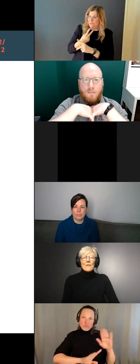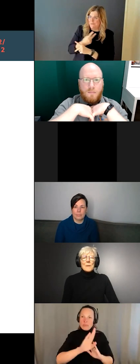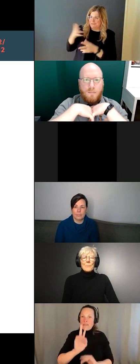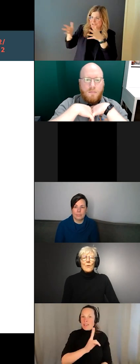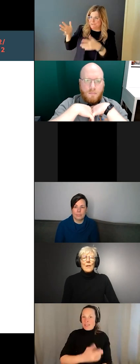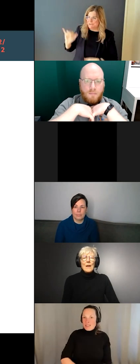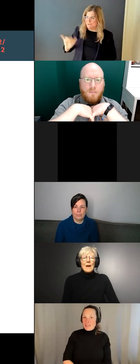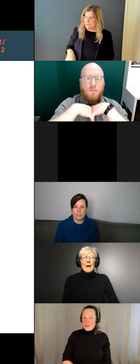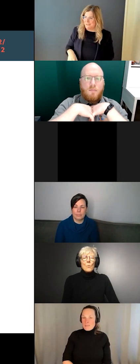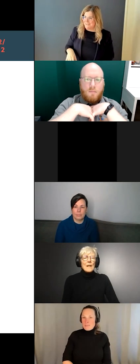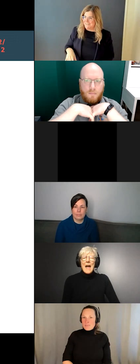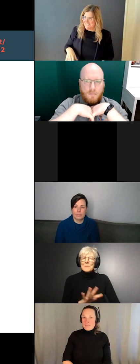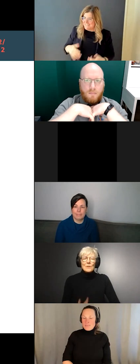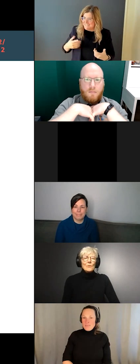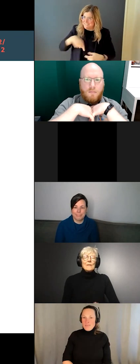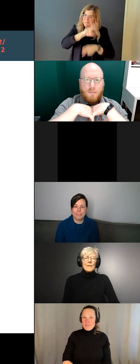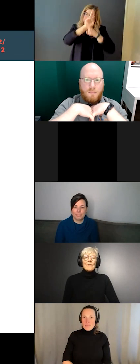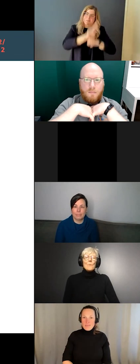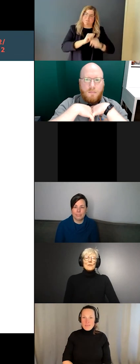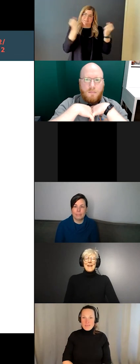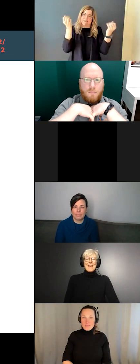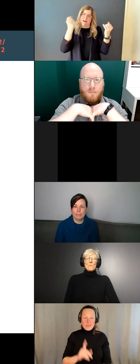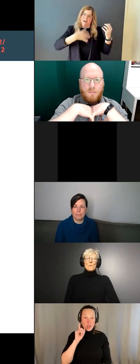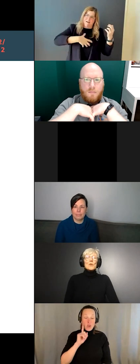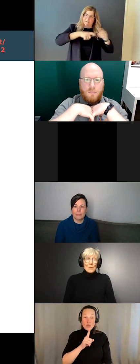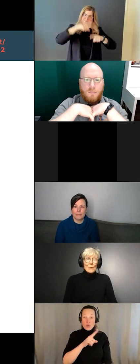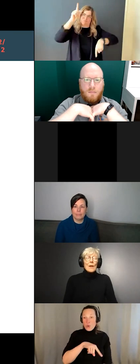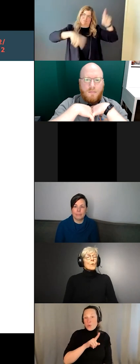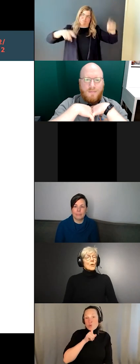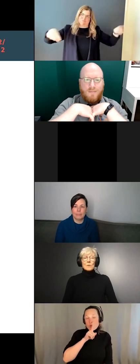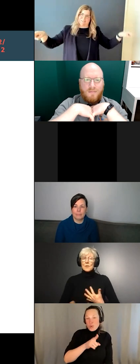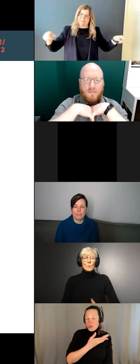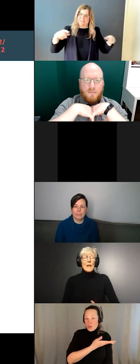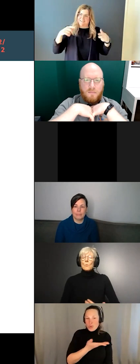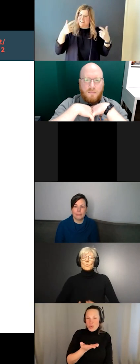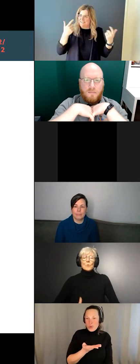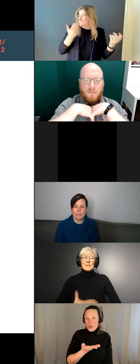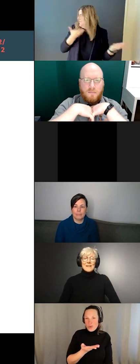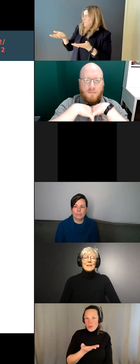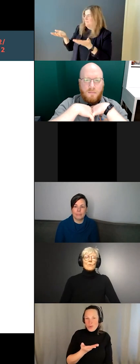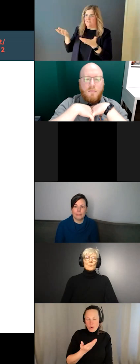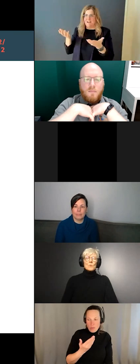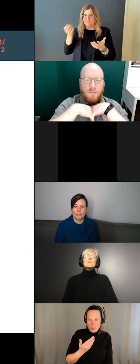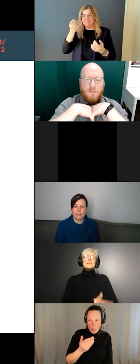faites-le, puis les sourds, ils vont absolument déchiffrer ce que vous êtes en train de leur